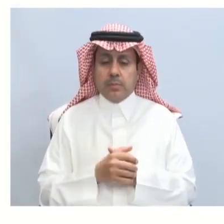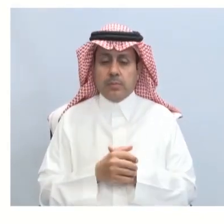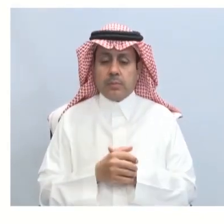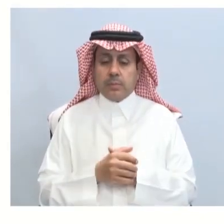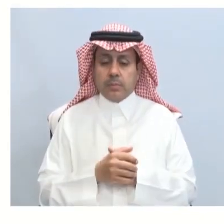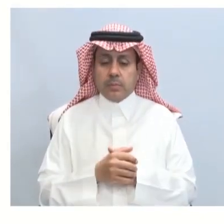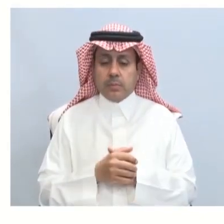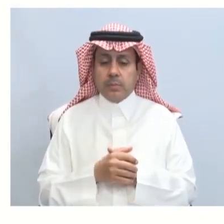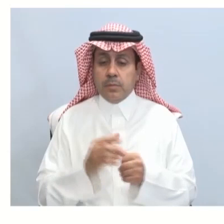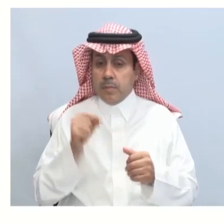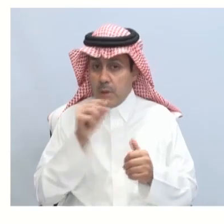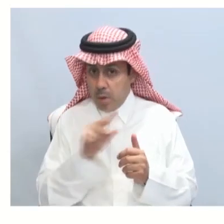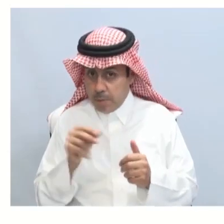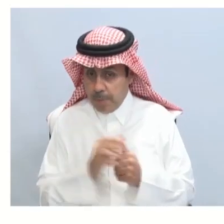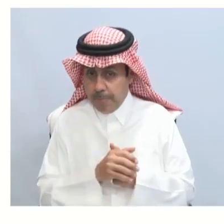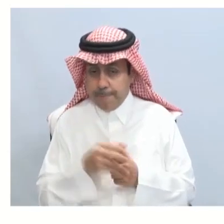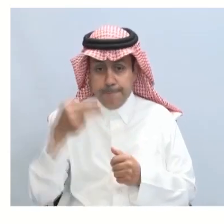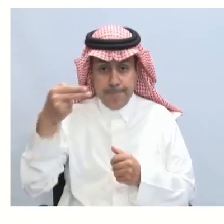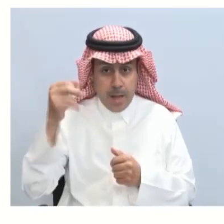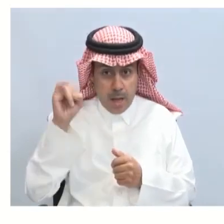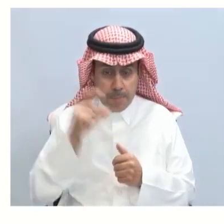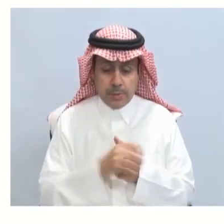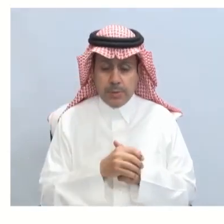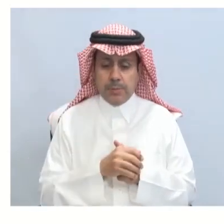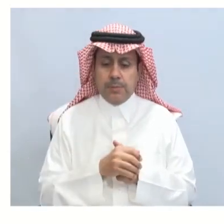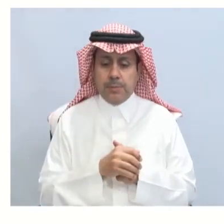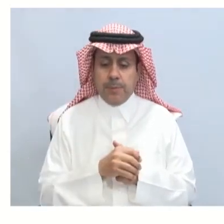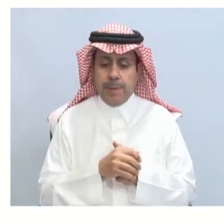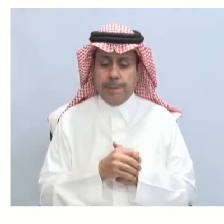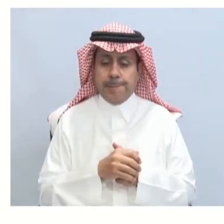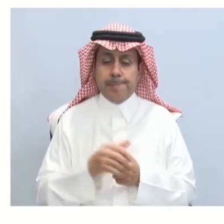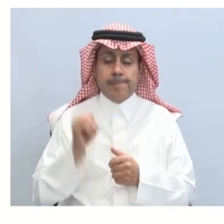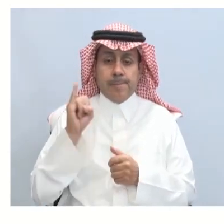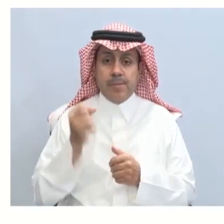ما اولا اذا كانت عمدا الجنايه عمدا